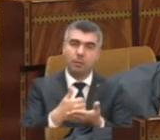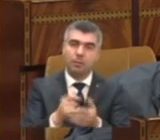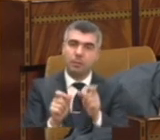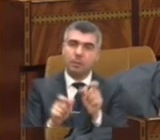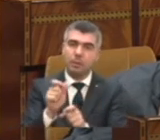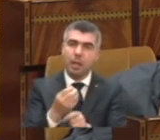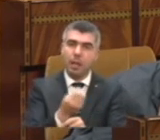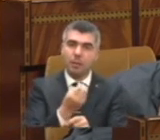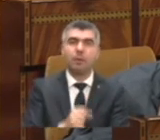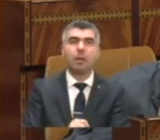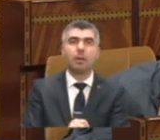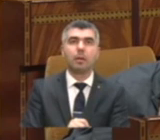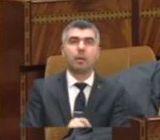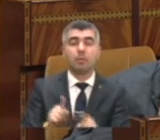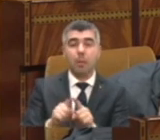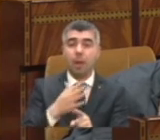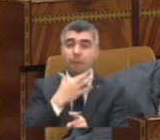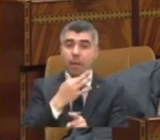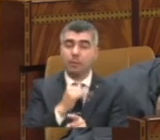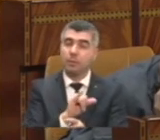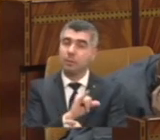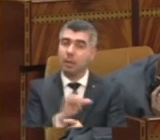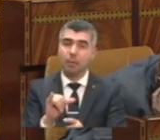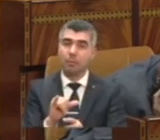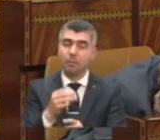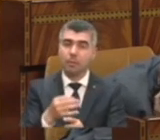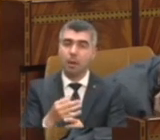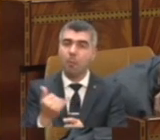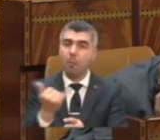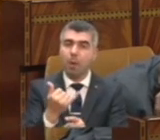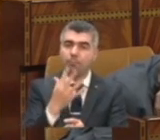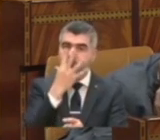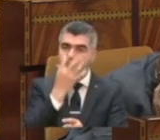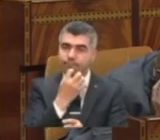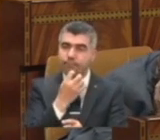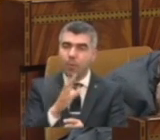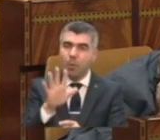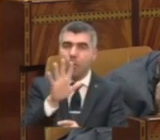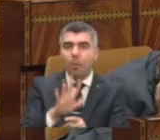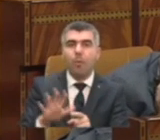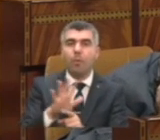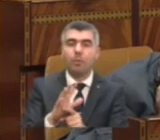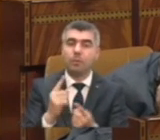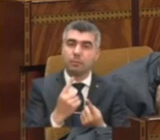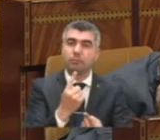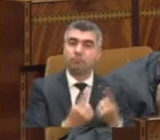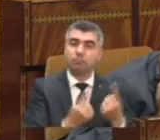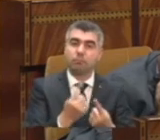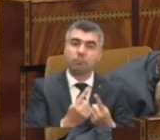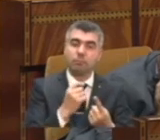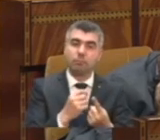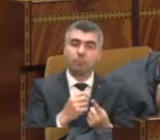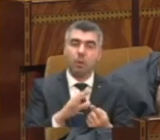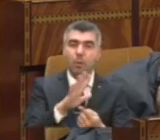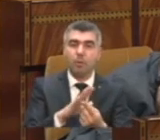الوزير ألا تعتبروا هذا الأمر سهلا، وأن تستحضروا حجم الغضب ومدى الاحتقان الذي يمكن أن يسببه، علما